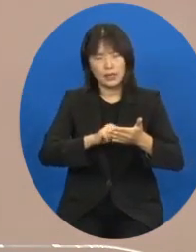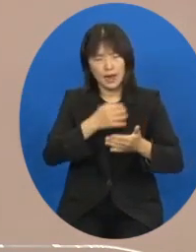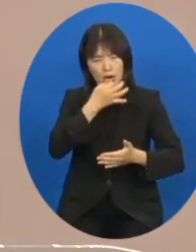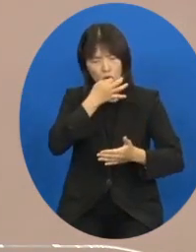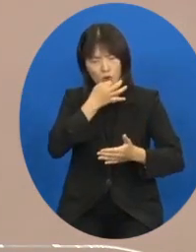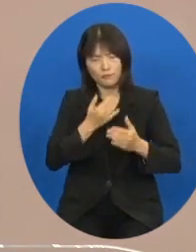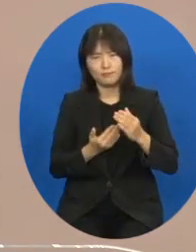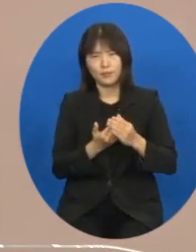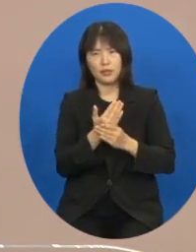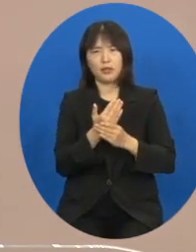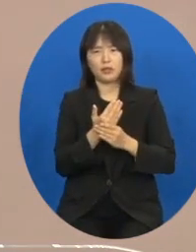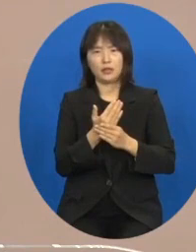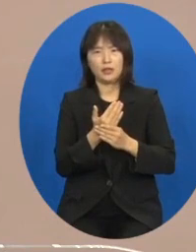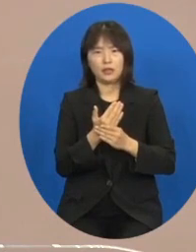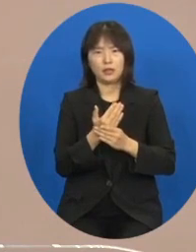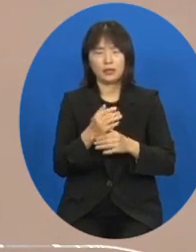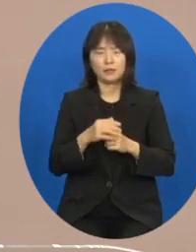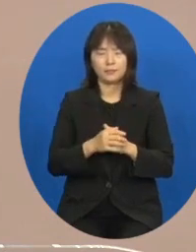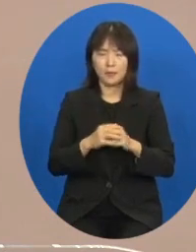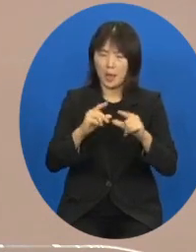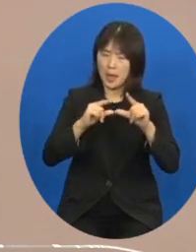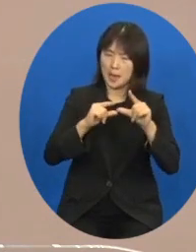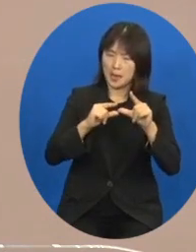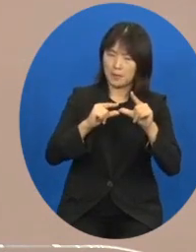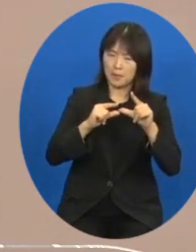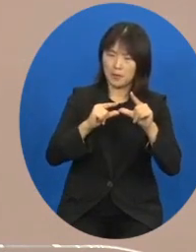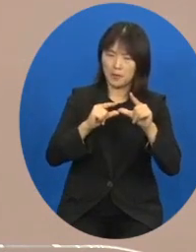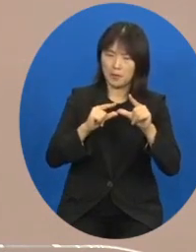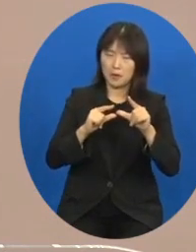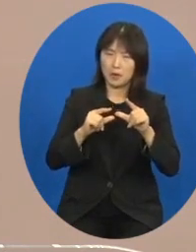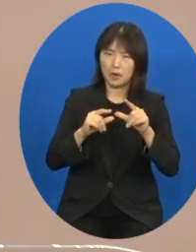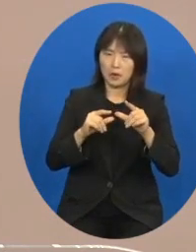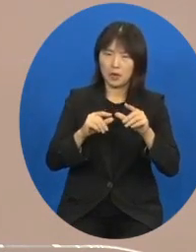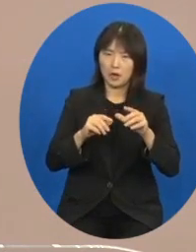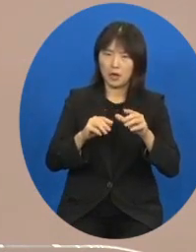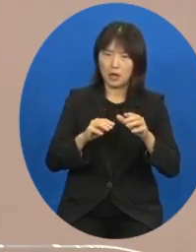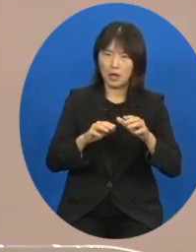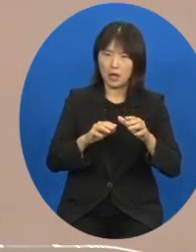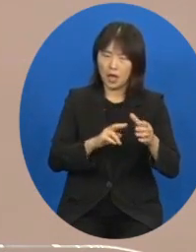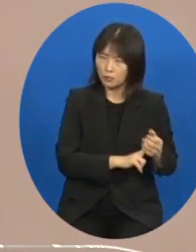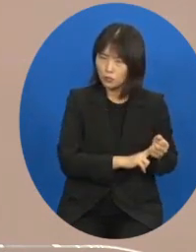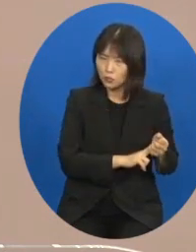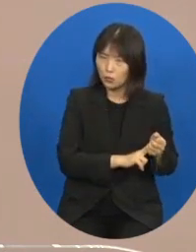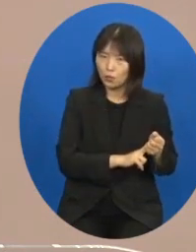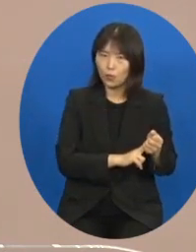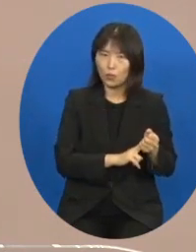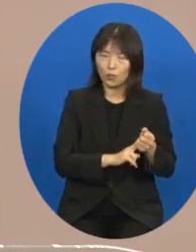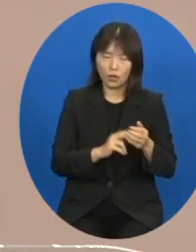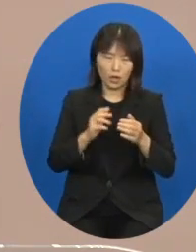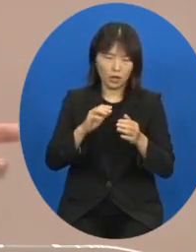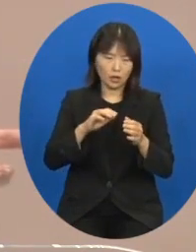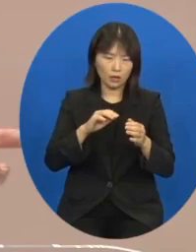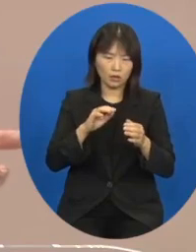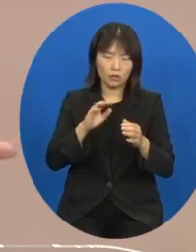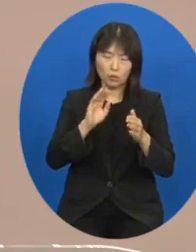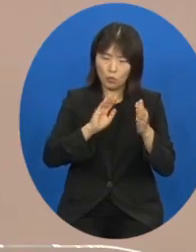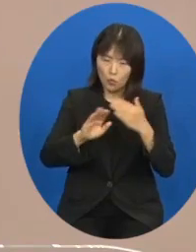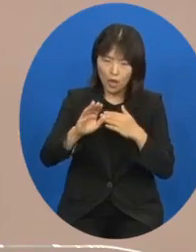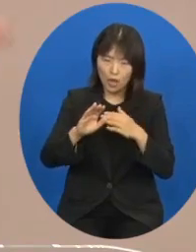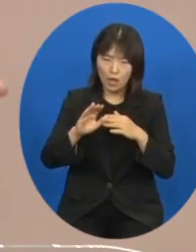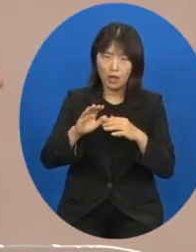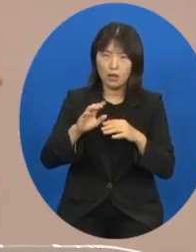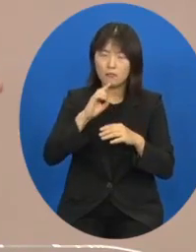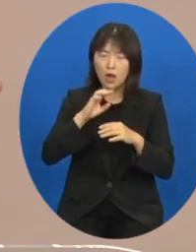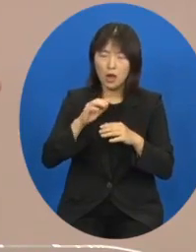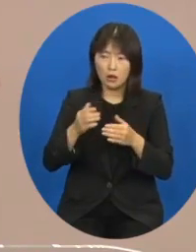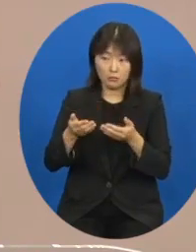듭니다. 그래서 일부는 자기가 감추고 나머지만 바치면서 자기 땅판